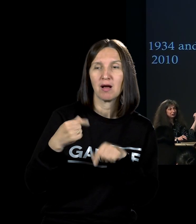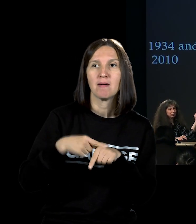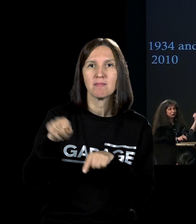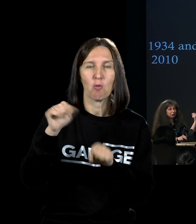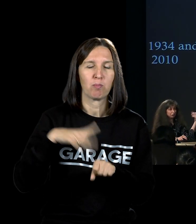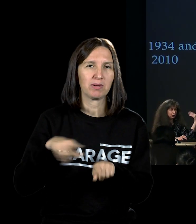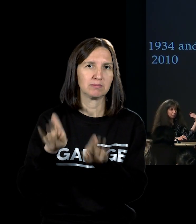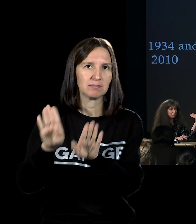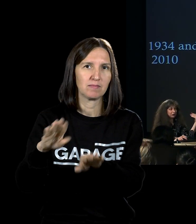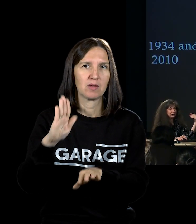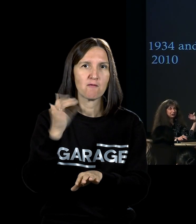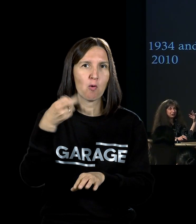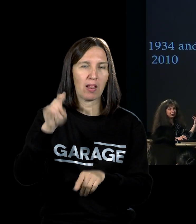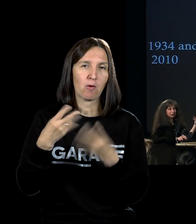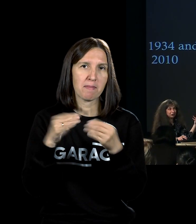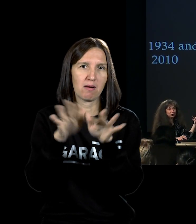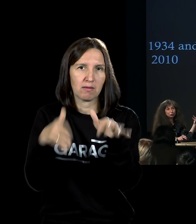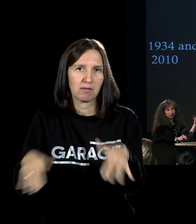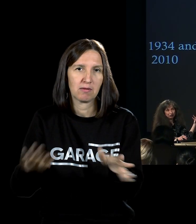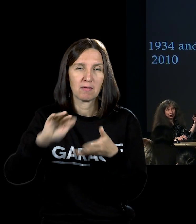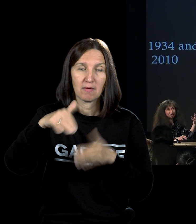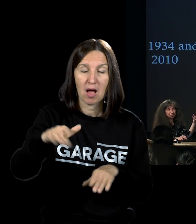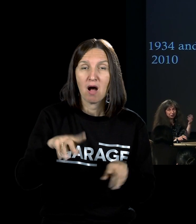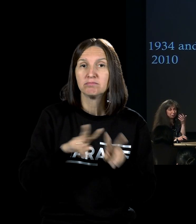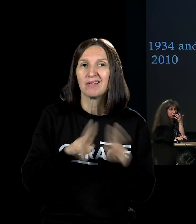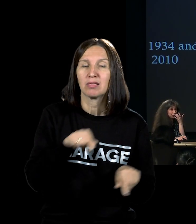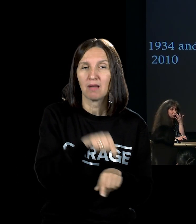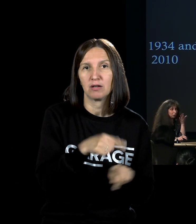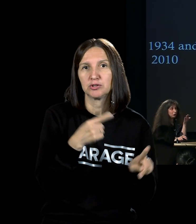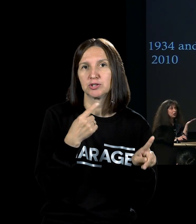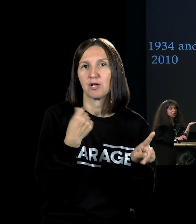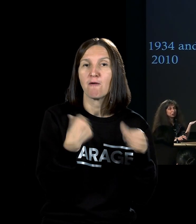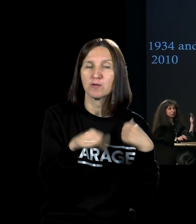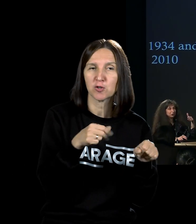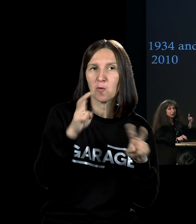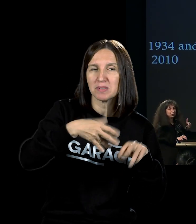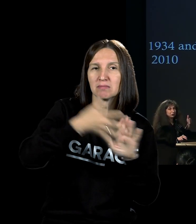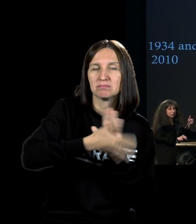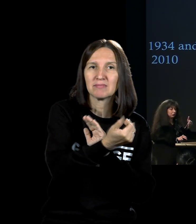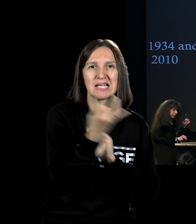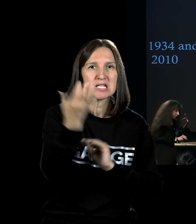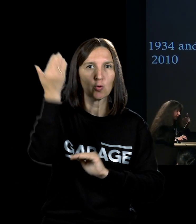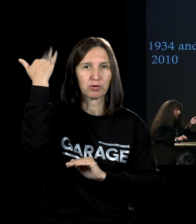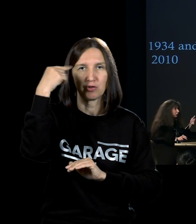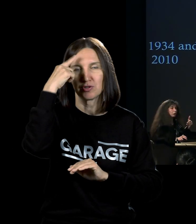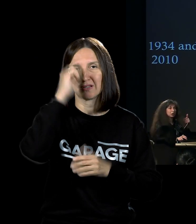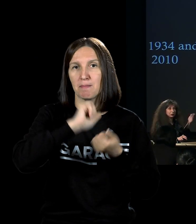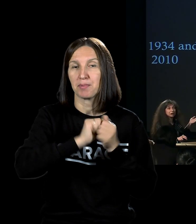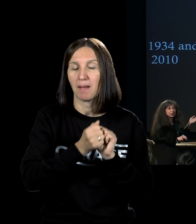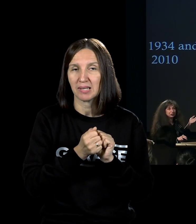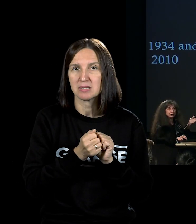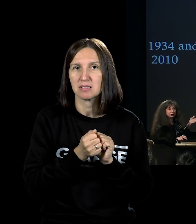Это исследование в живописи, исследование истории, исторической памяти, которую как раз модернизм